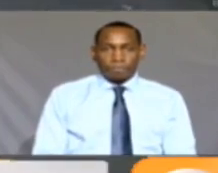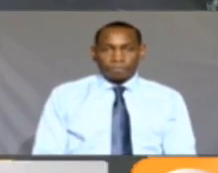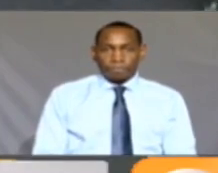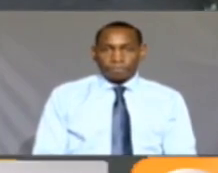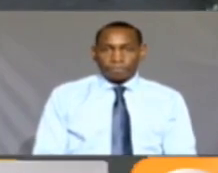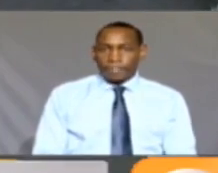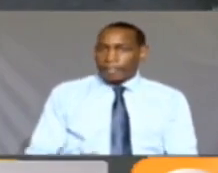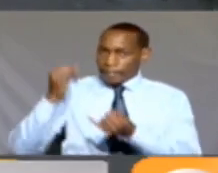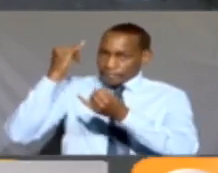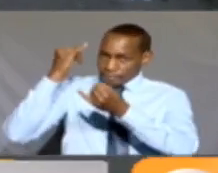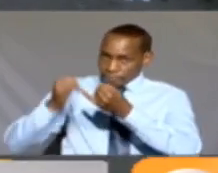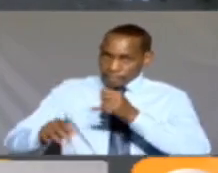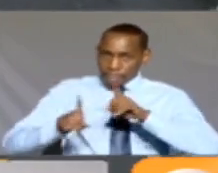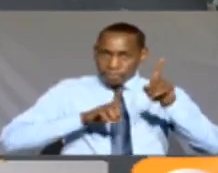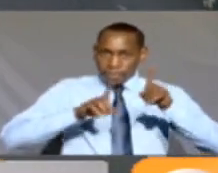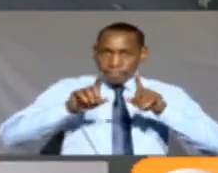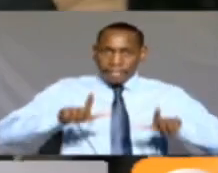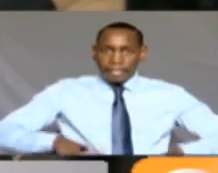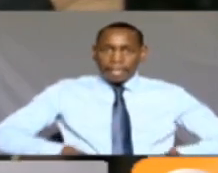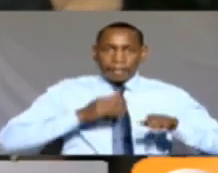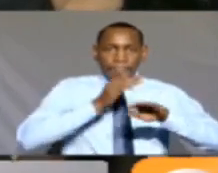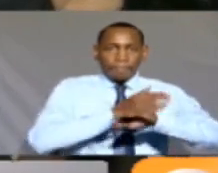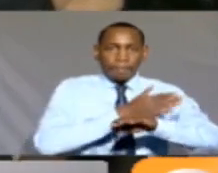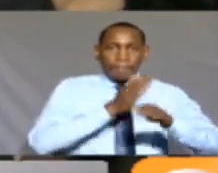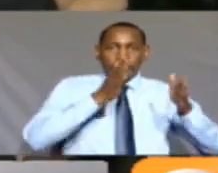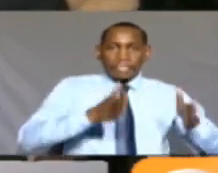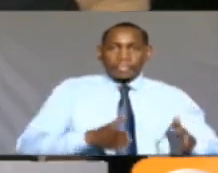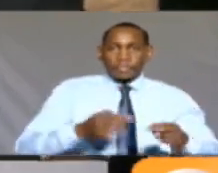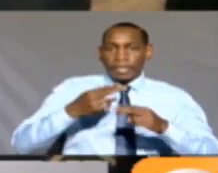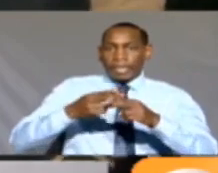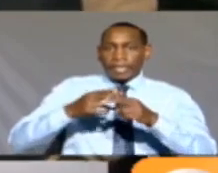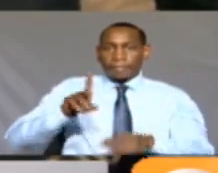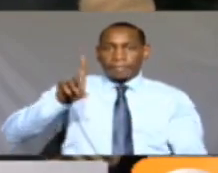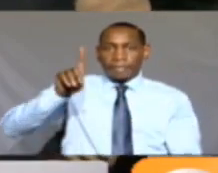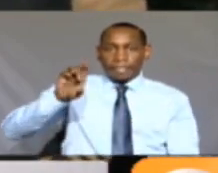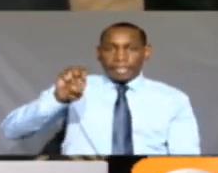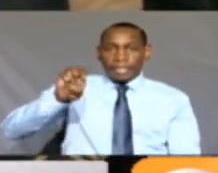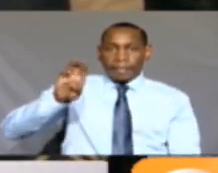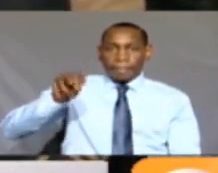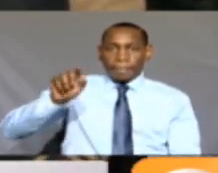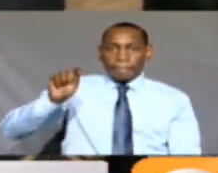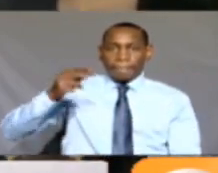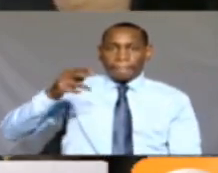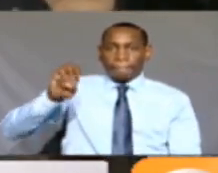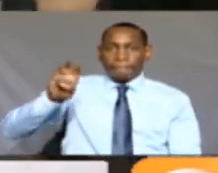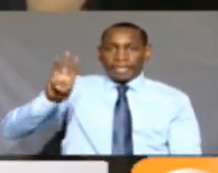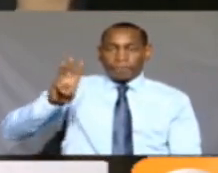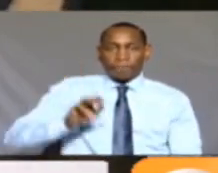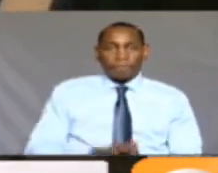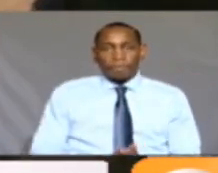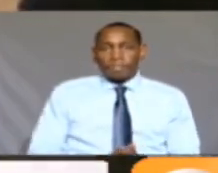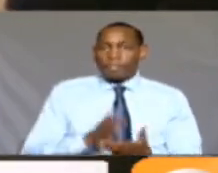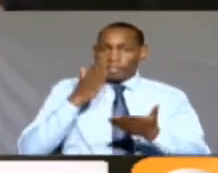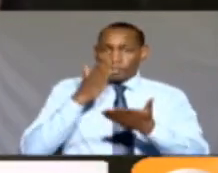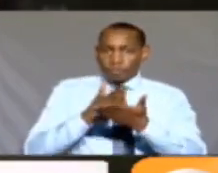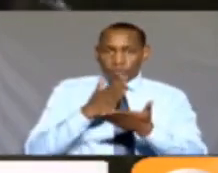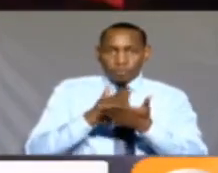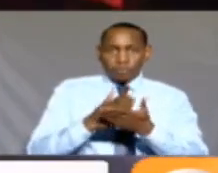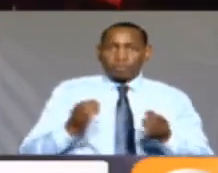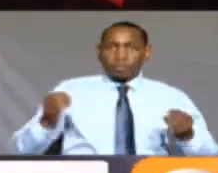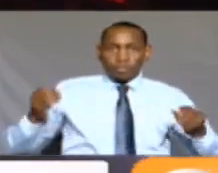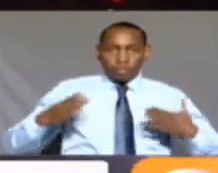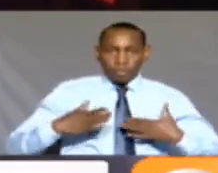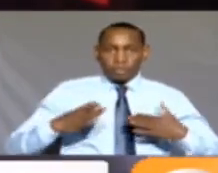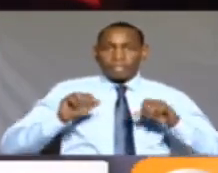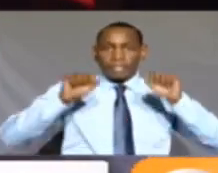Ni mwisho wa safari ya maisha kwa mwanamuziki John Nganga maarufu kama John De Matthew. Bila shaka imekuwa